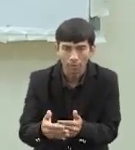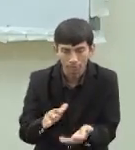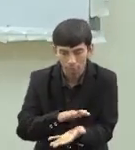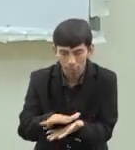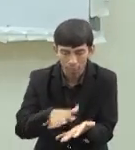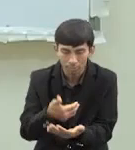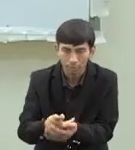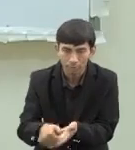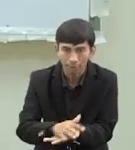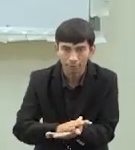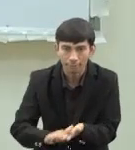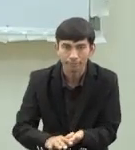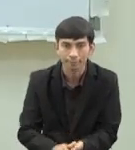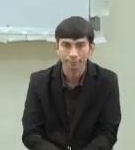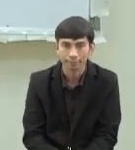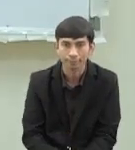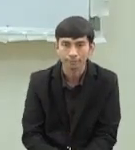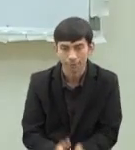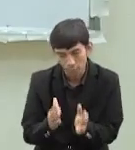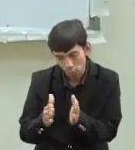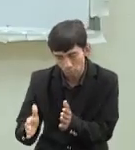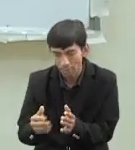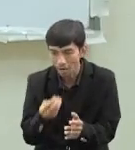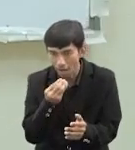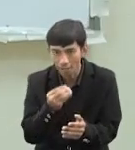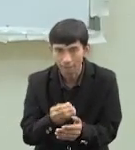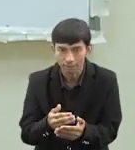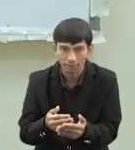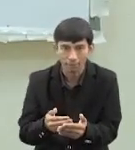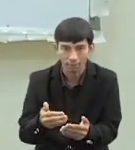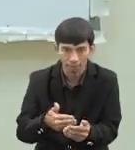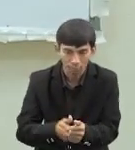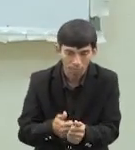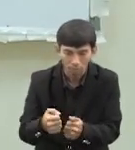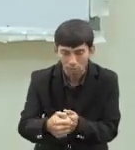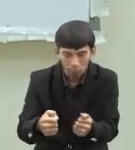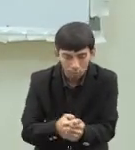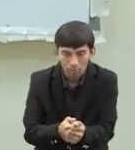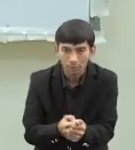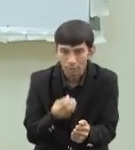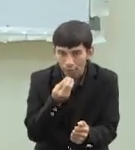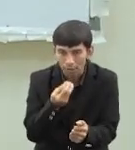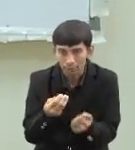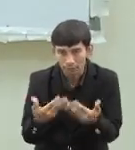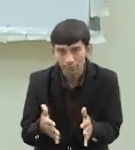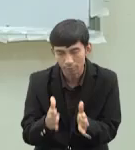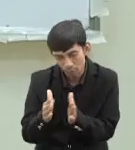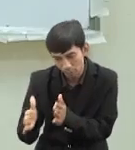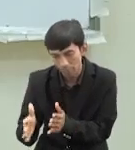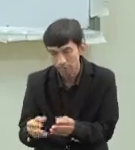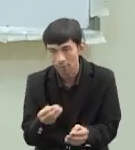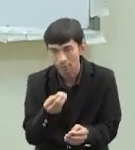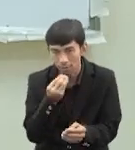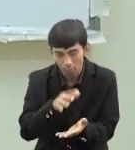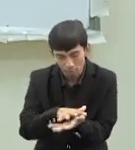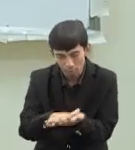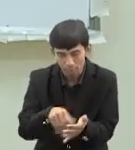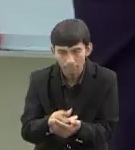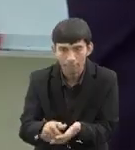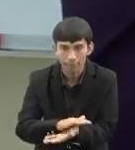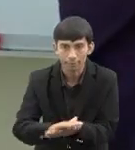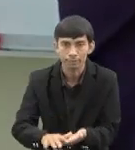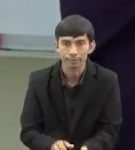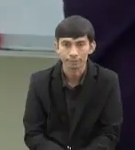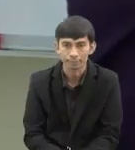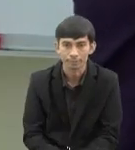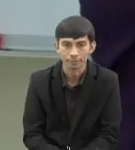cầm lòng pe lắm để khi riệp chạm mà ha thì liêng sầm át đáy hay cai pe nhám rồi cai pe riệp chạm mà ha có con từ liêng sầm át đáy đáy chà nãy